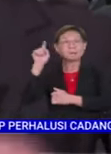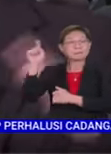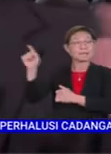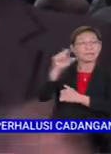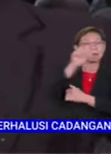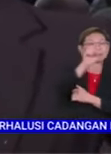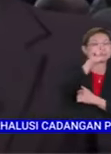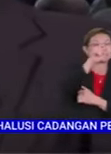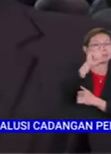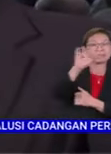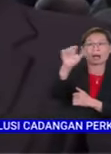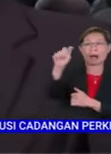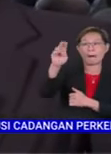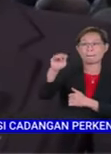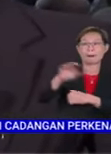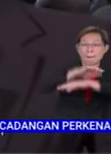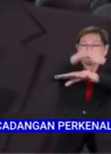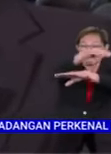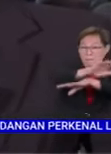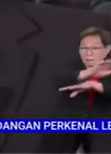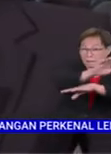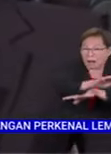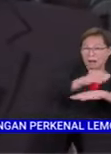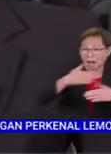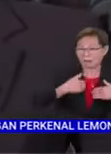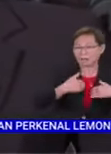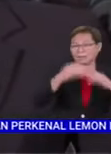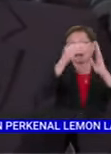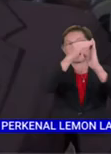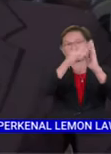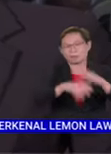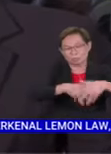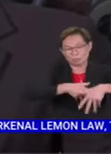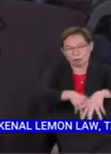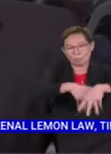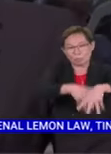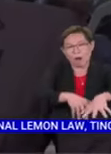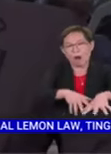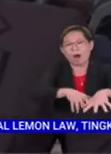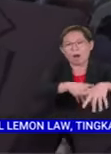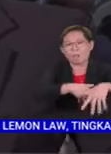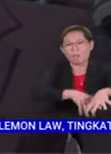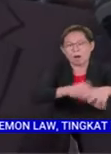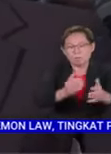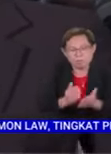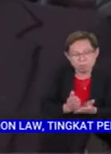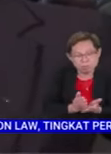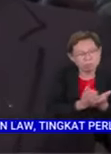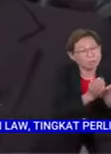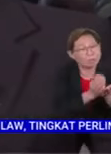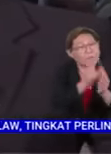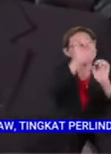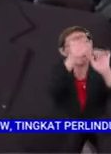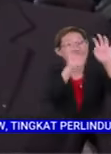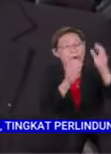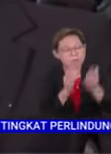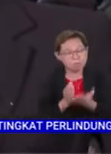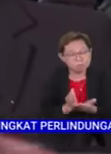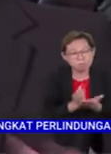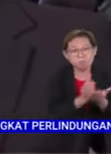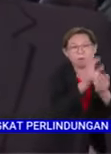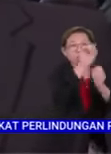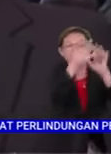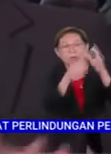Misalnya pada sebelah petang esok ada acara perarakan perahu berhias yang pada saya amat menarik kerana ianya